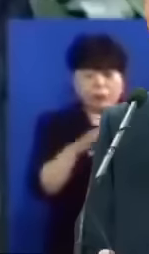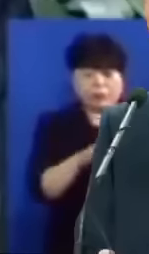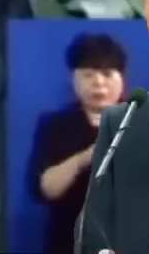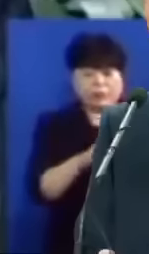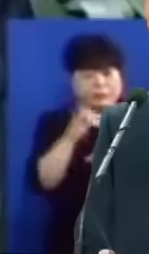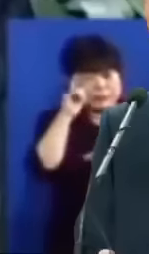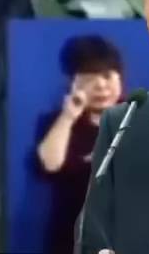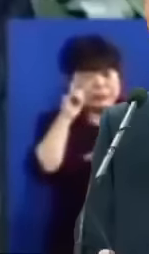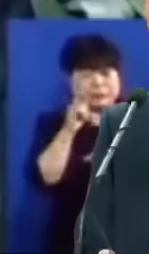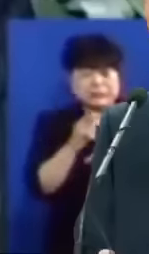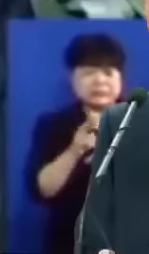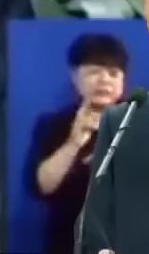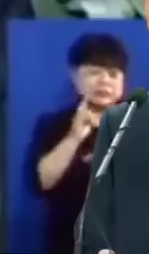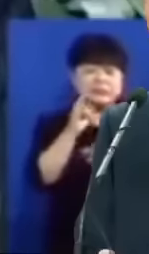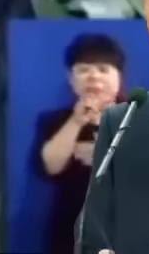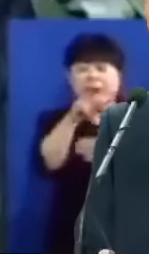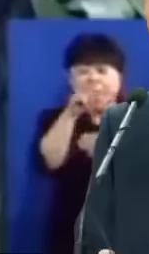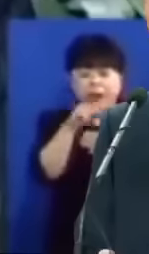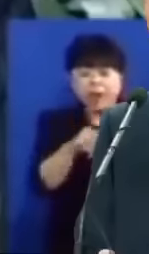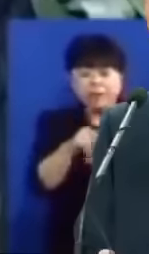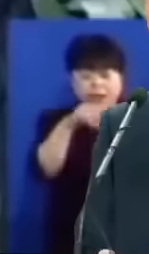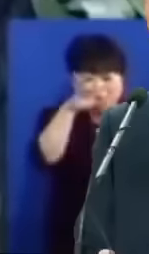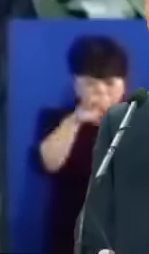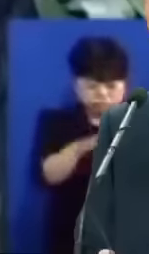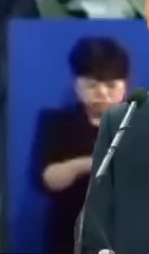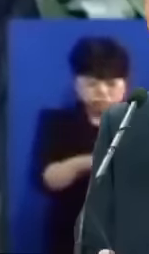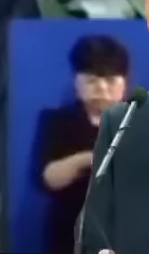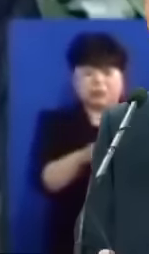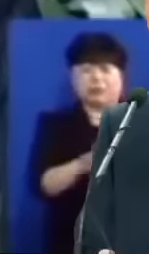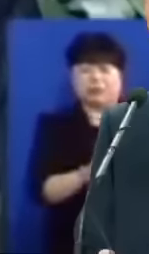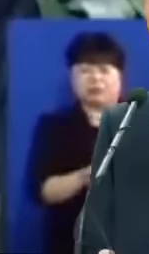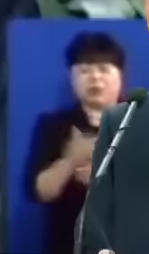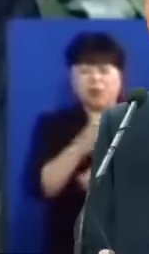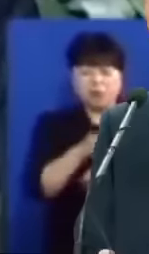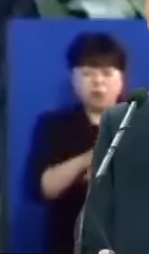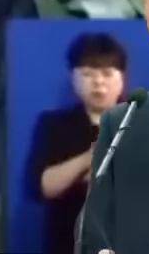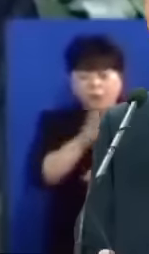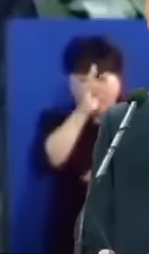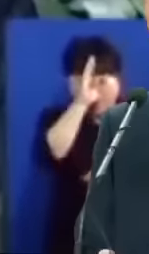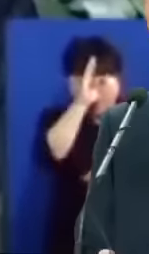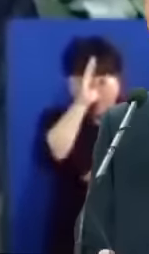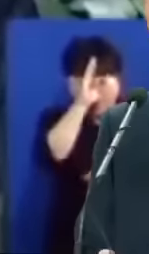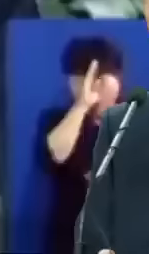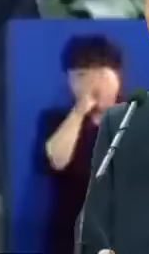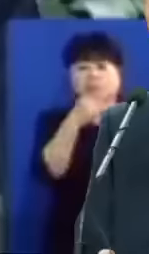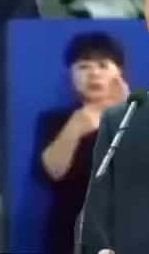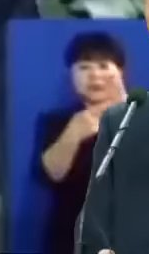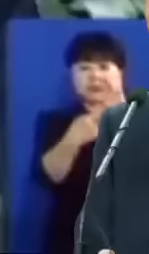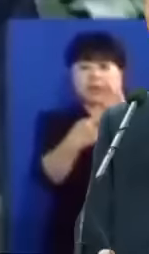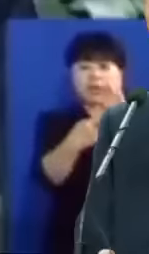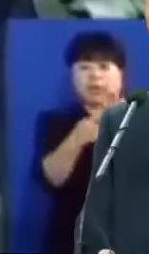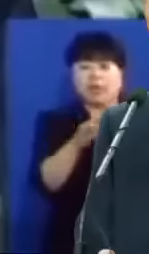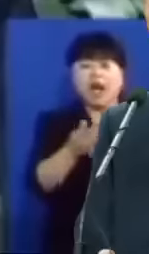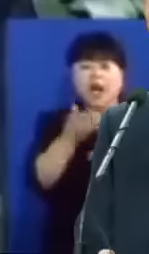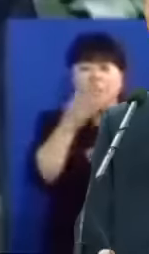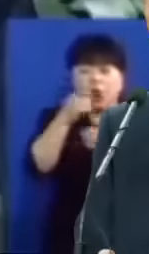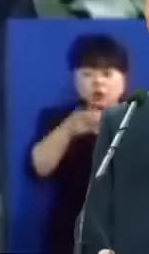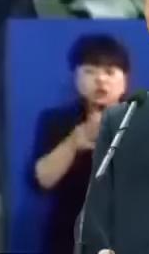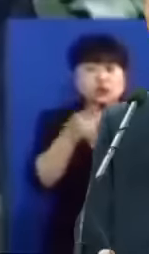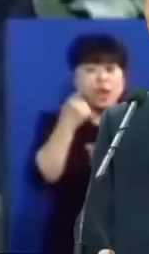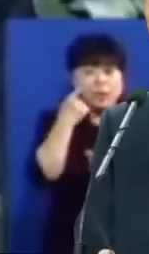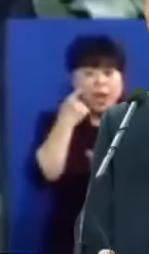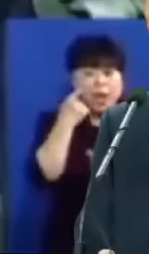스트레스입니다. 그런 말미암아 마음에 억압을 당하고 그것이 육신의 병으로 드러나서 약을 먹고 수술을